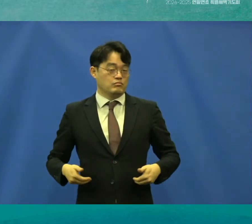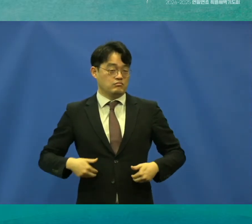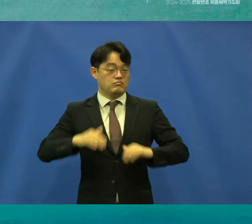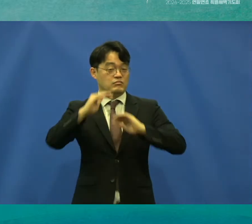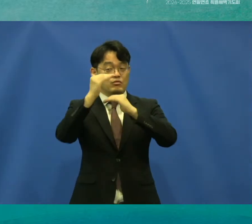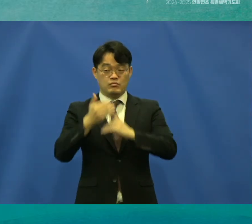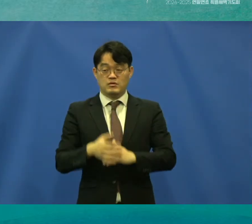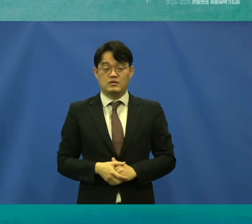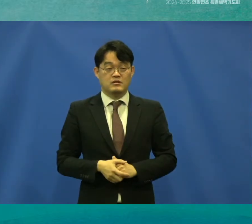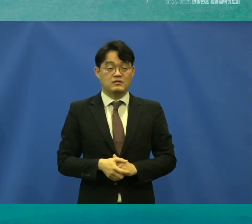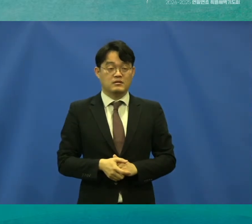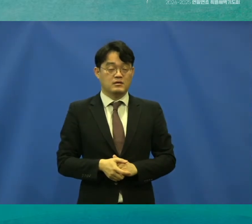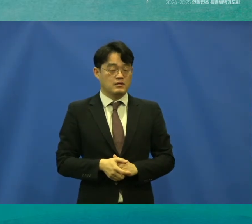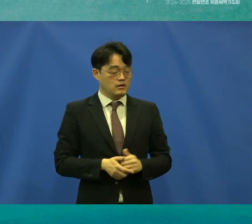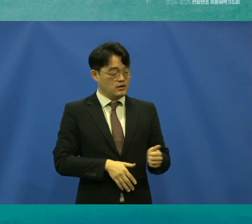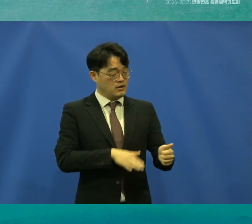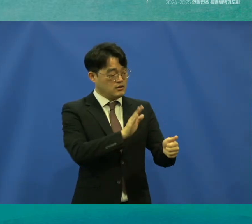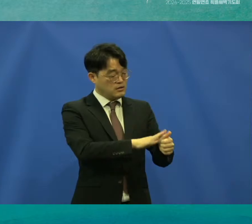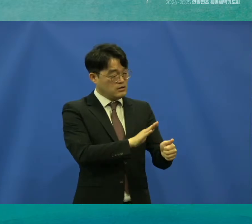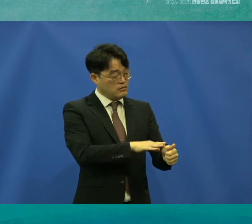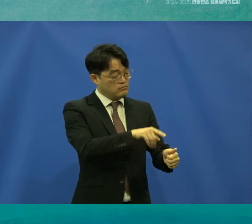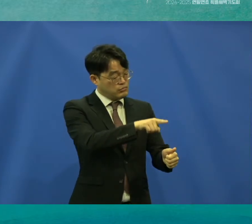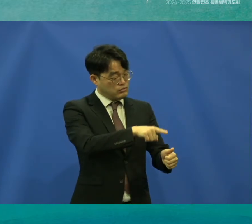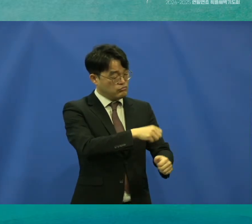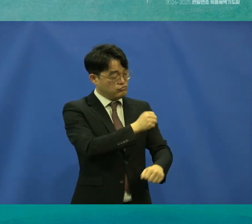요나야, 어떻게 박넝쿨을 그렇게 아끼느냐?